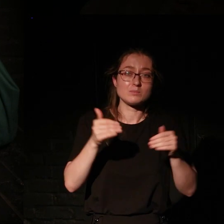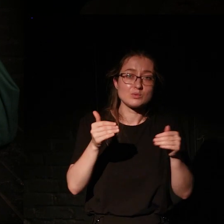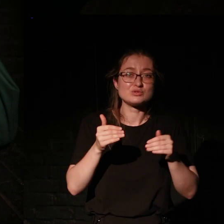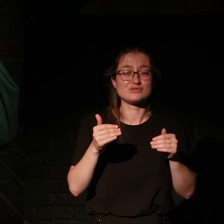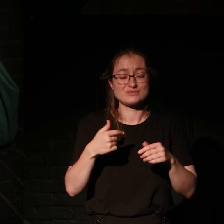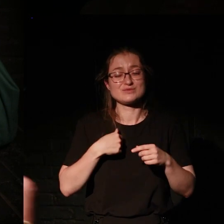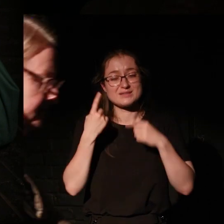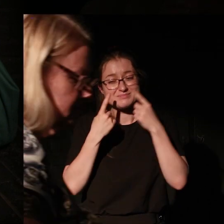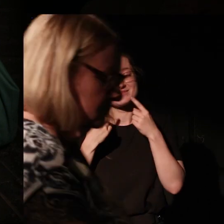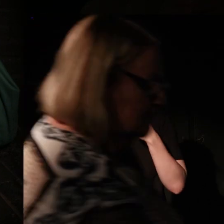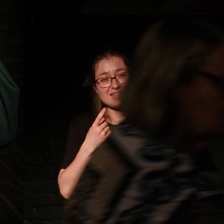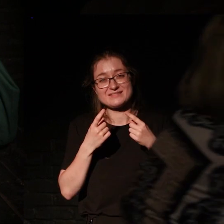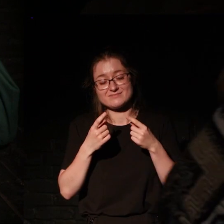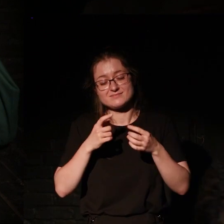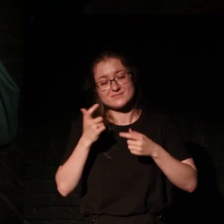uczynili.